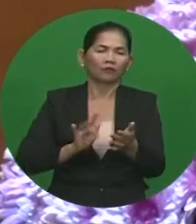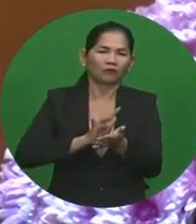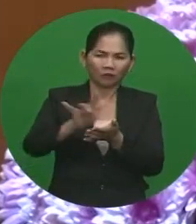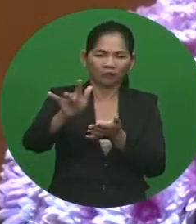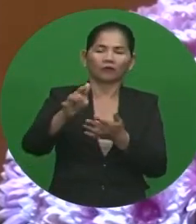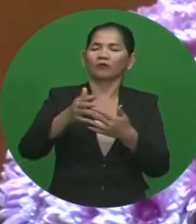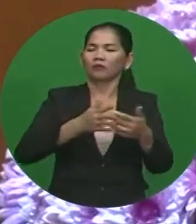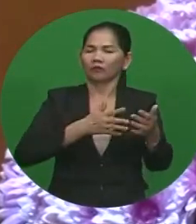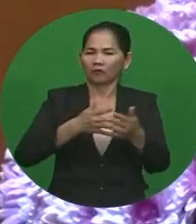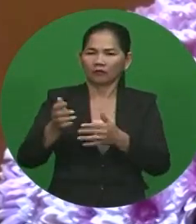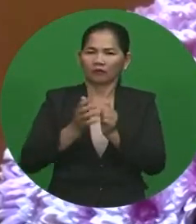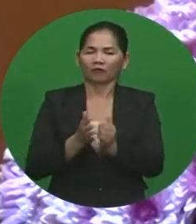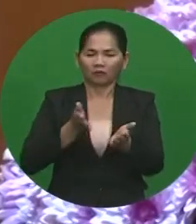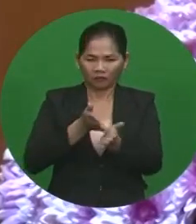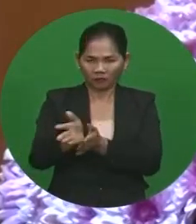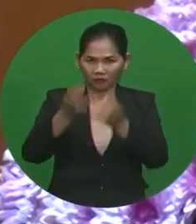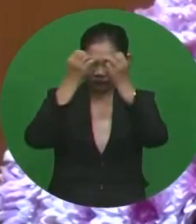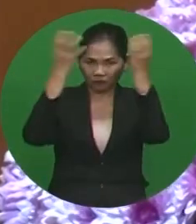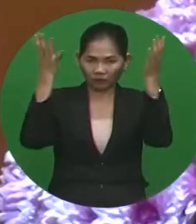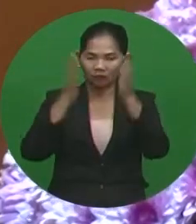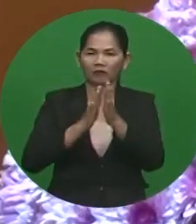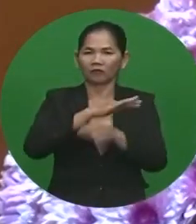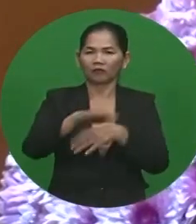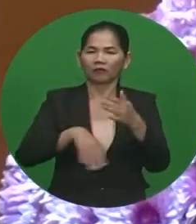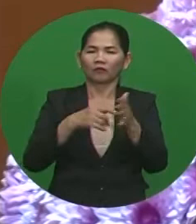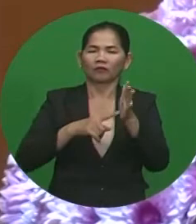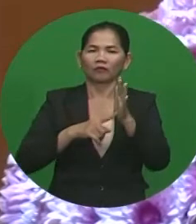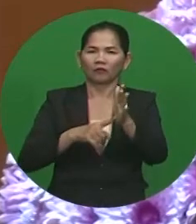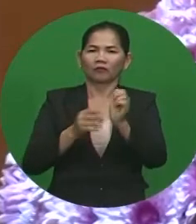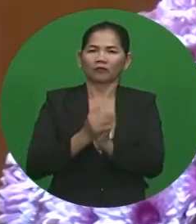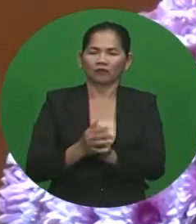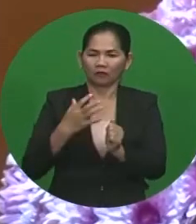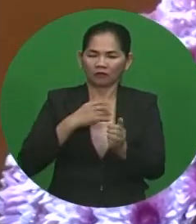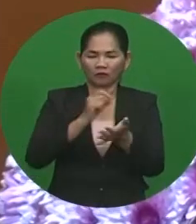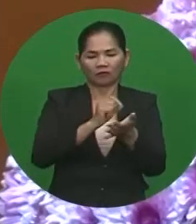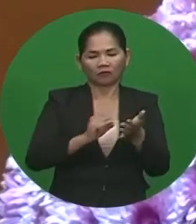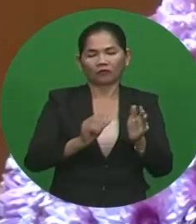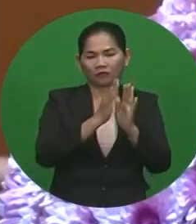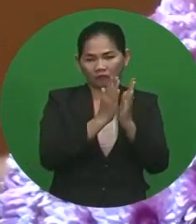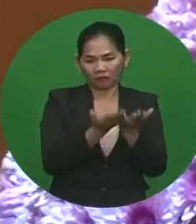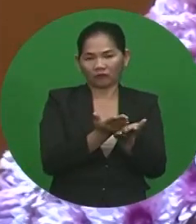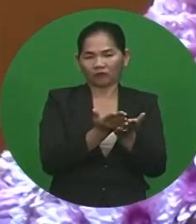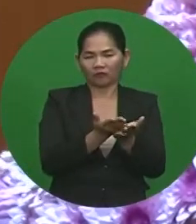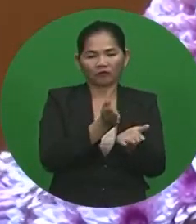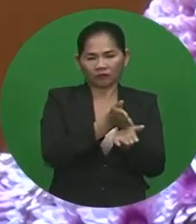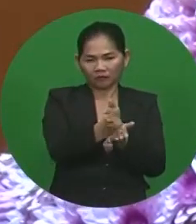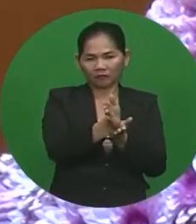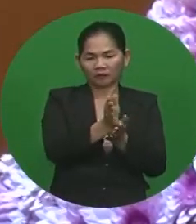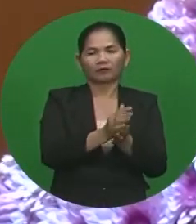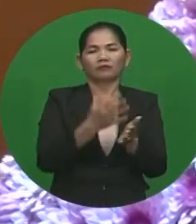ក៏បាននេះជាសិទ្ធិទទួលបានព័ត៌មានទាំងអស់ឧទាហរណ៍គេចង់ទៅសេសភៅមួយពីកម្ពុជាគេ